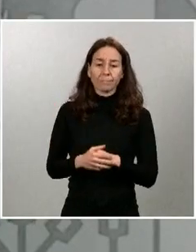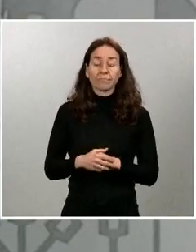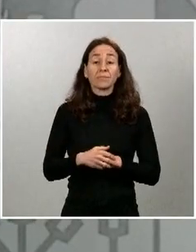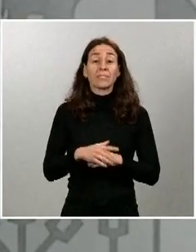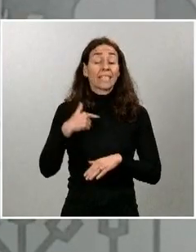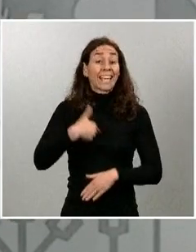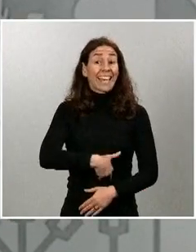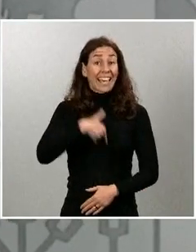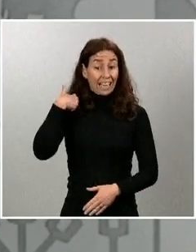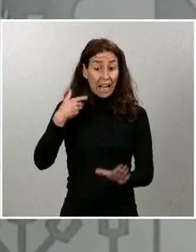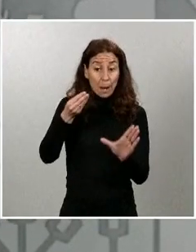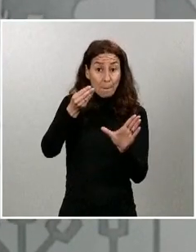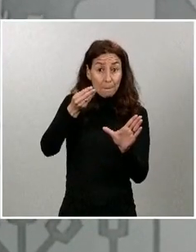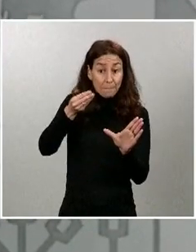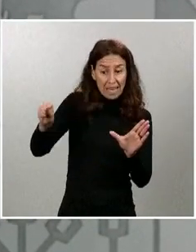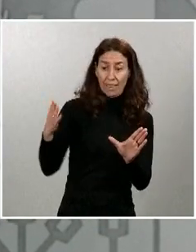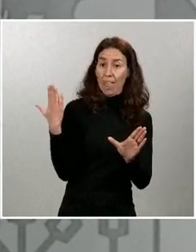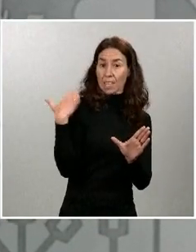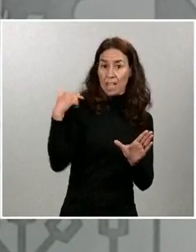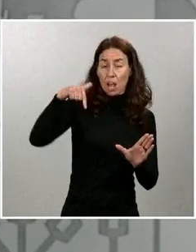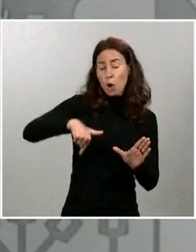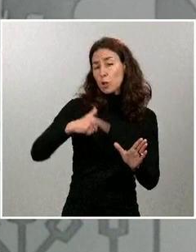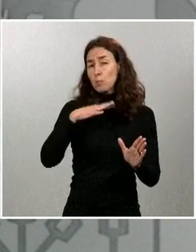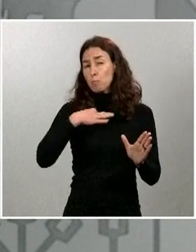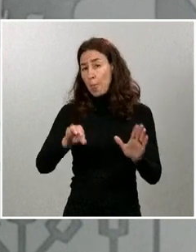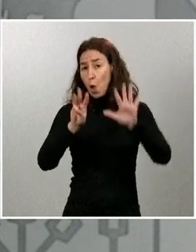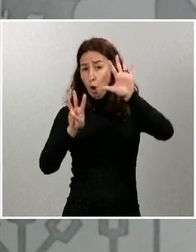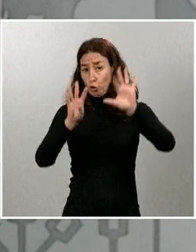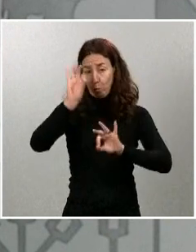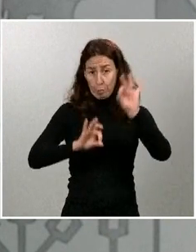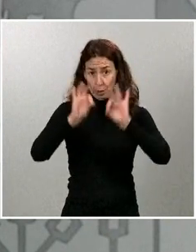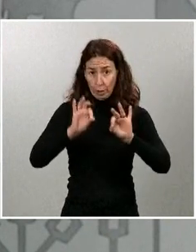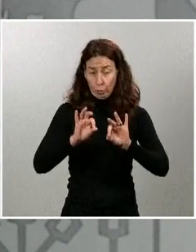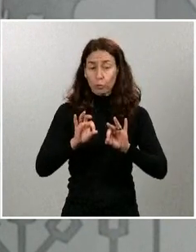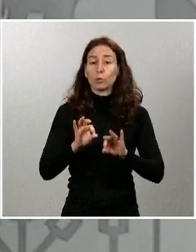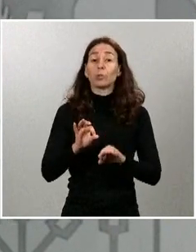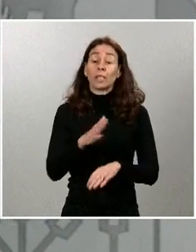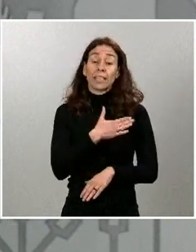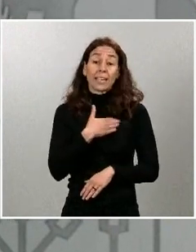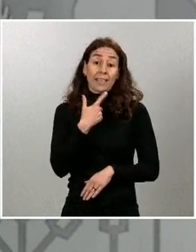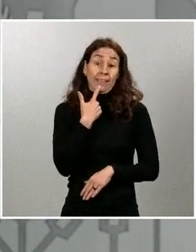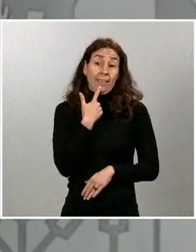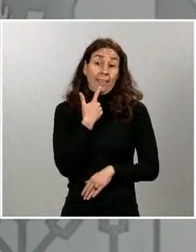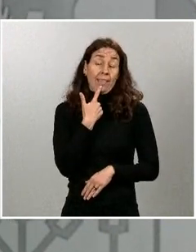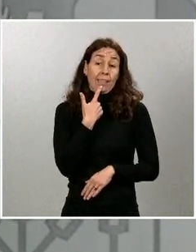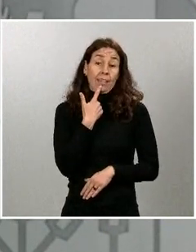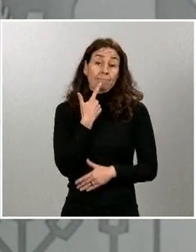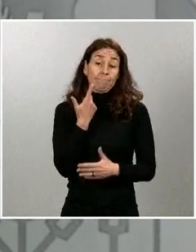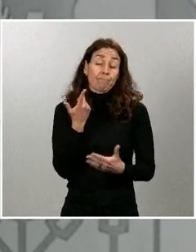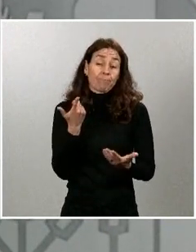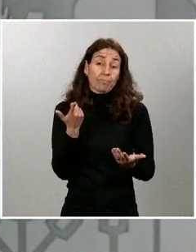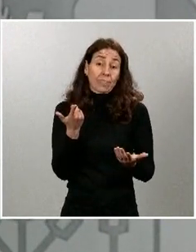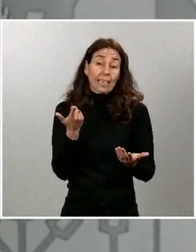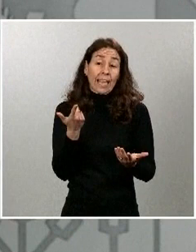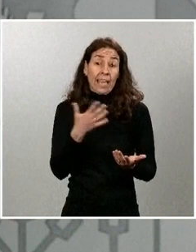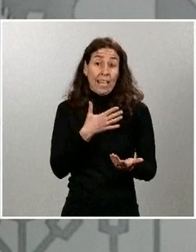positivo è un portento la crescita dei nuovi contagi è intorno all 8 per cento questo ci dice che siamo in